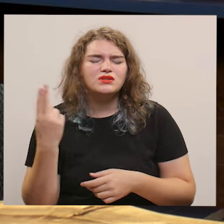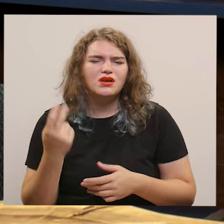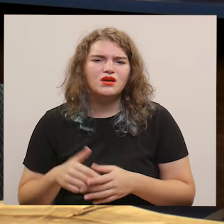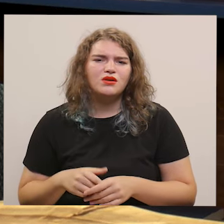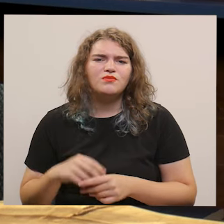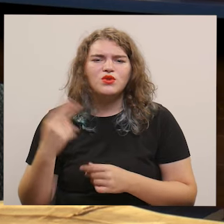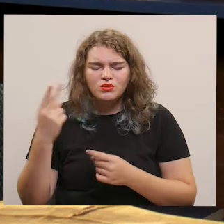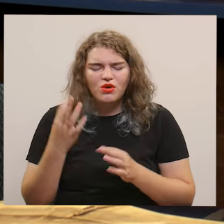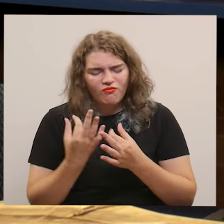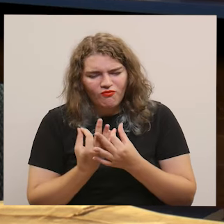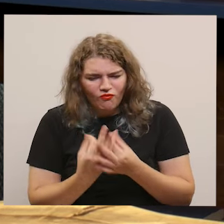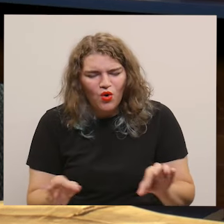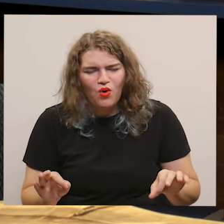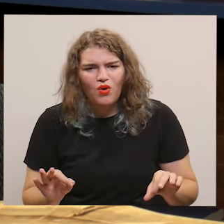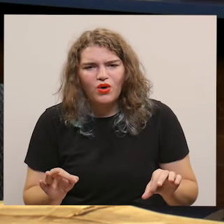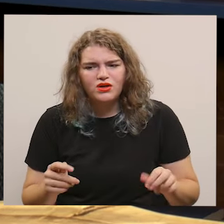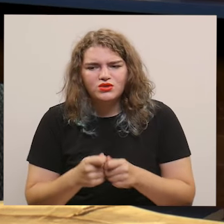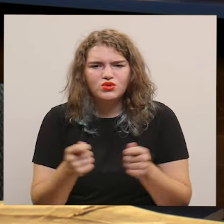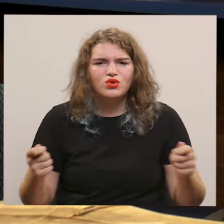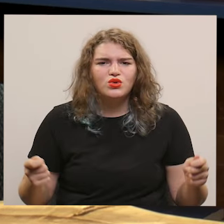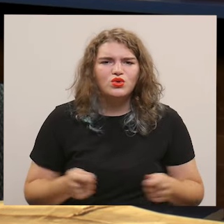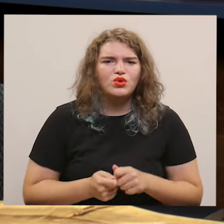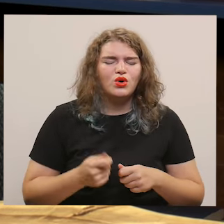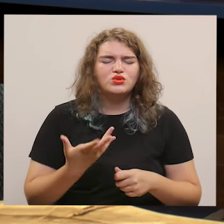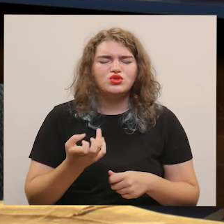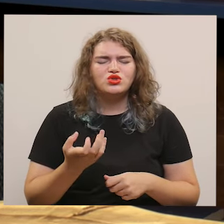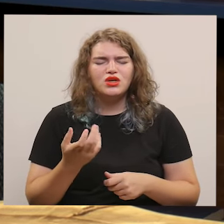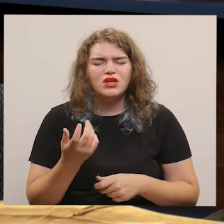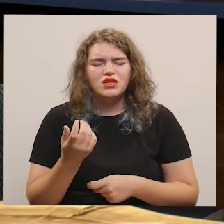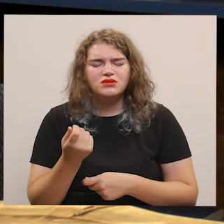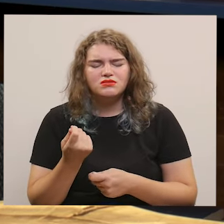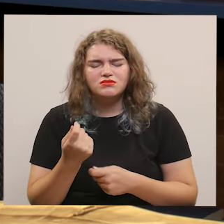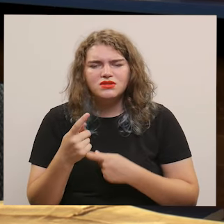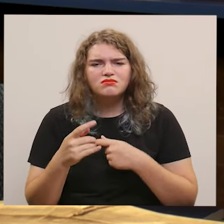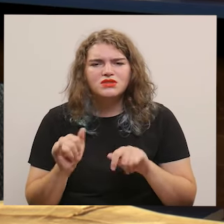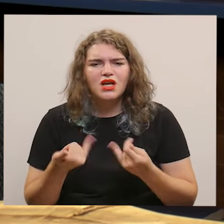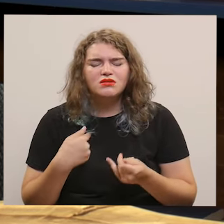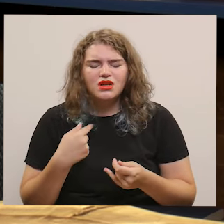Dumnezeu îngăduise toată starea asta a mea. Era ca și